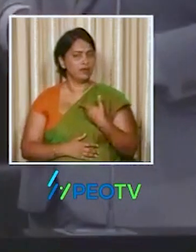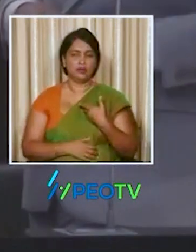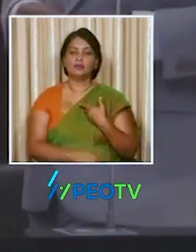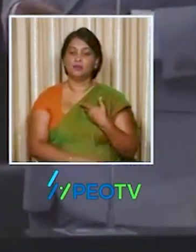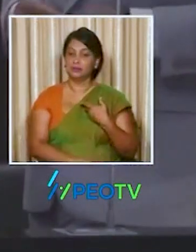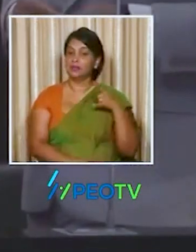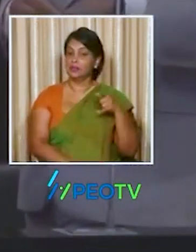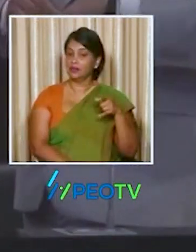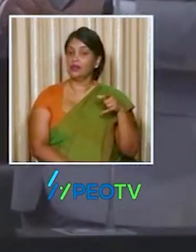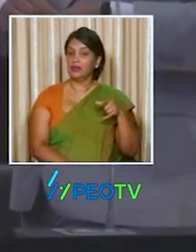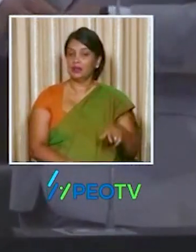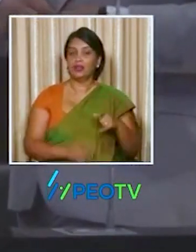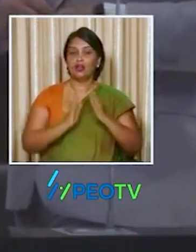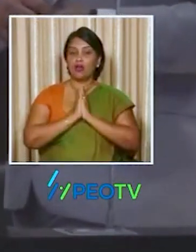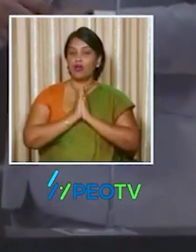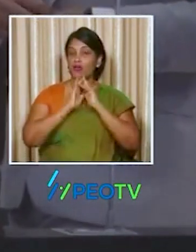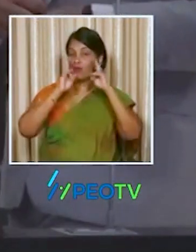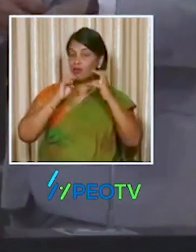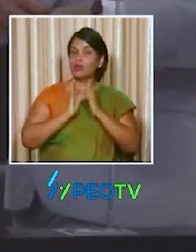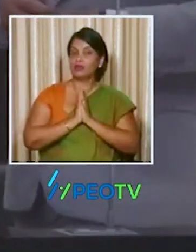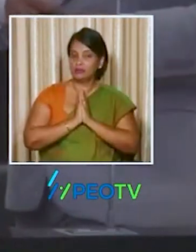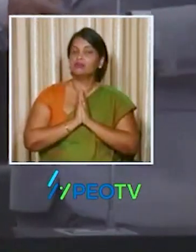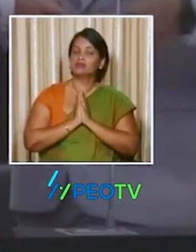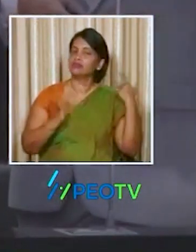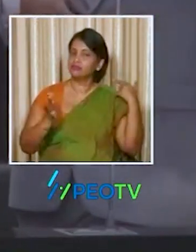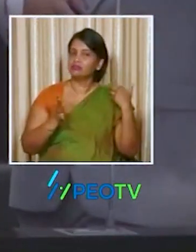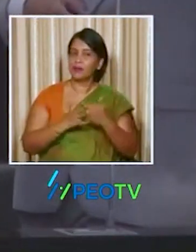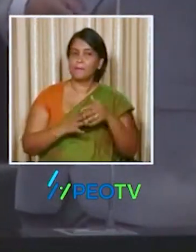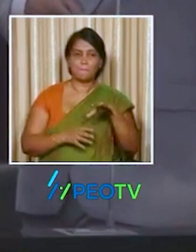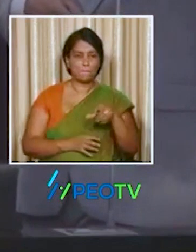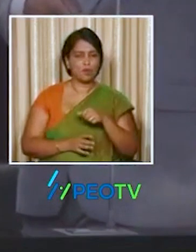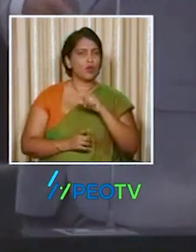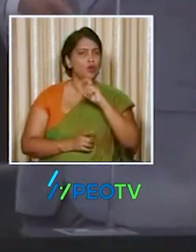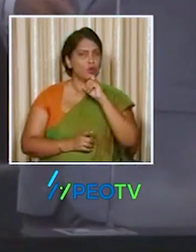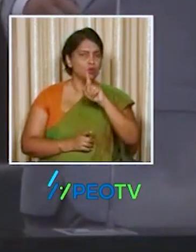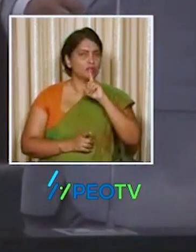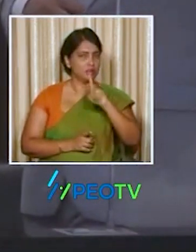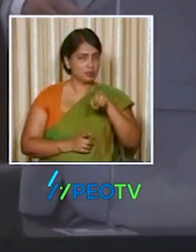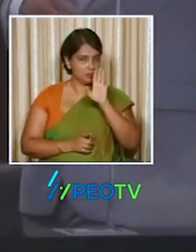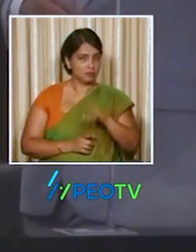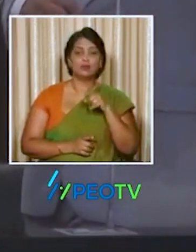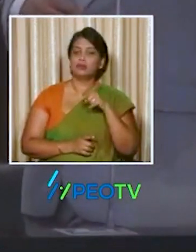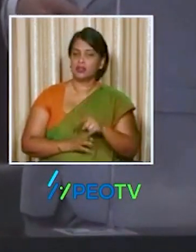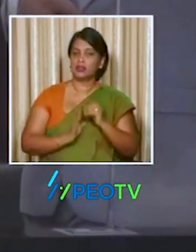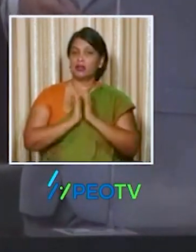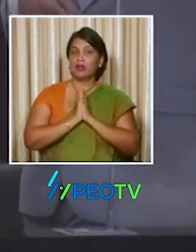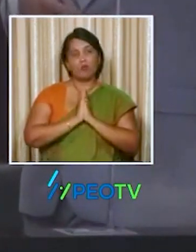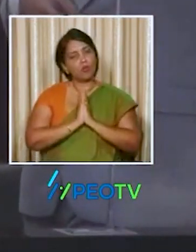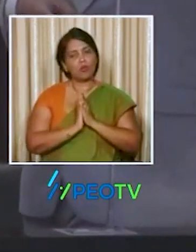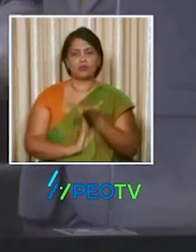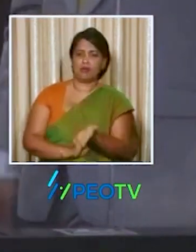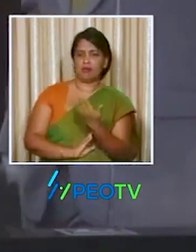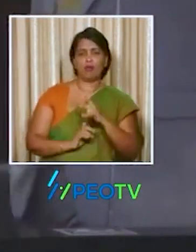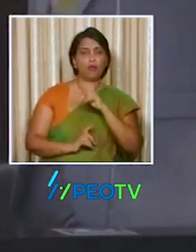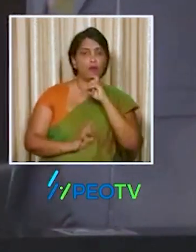ඒක අපි සිවන් කෝවිල් වගේ තමයි අපි මෙච්චර කාලා පාවිච්චි කරලා ඉන්නේ. දැන් උසාවේ තීන්දුව තිබ්බා මෙතන පූජාව කරන්න පුළුවන් කියලා.